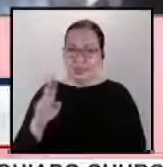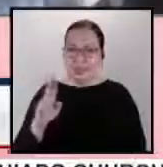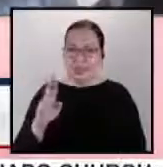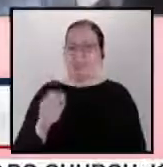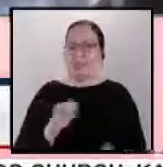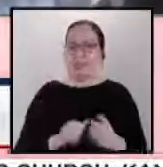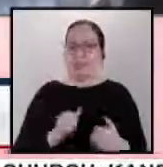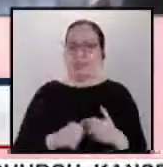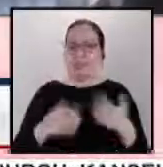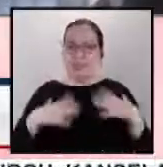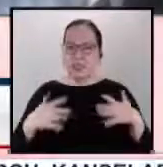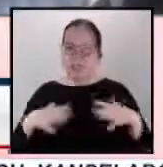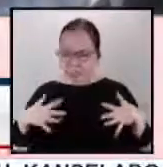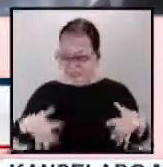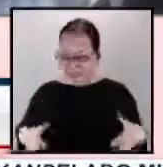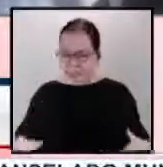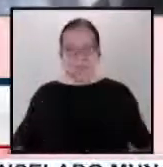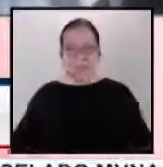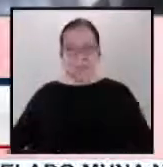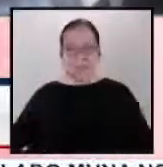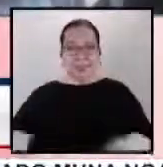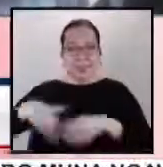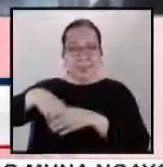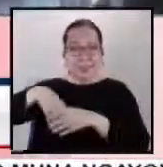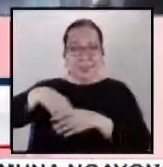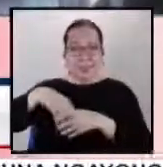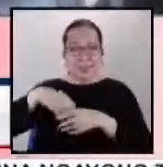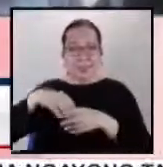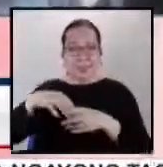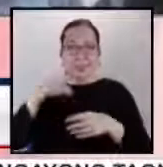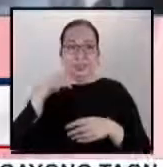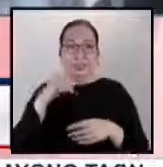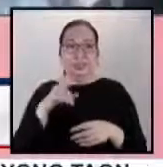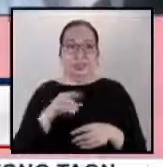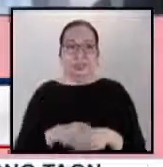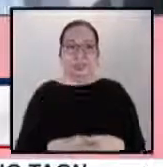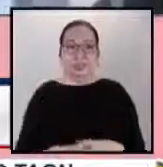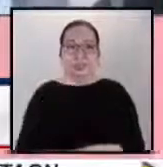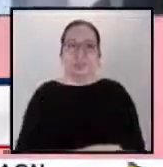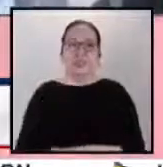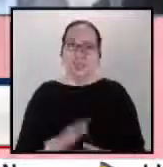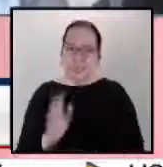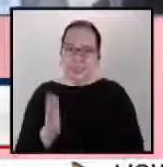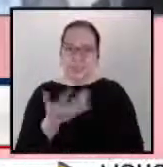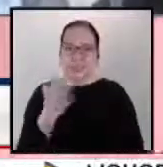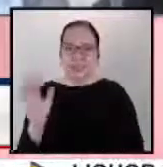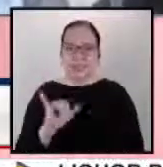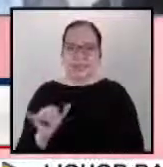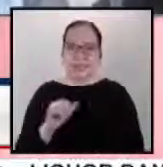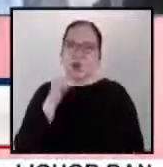Ina-upgrade lang namin like easy to wear, pero actually it's more like of a duster.